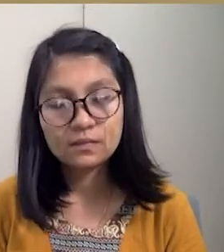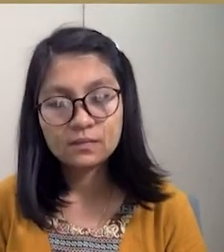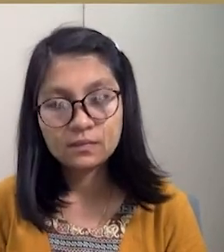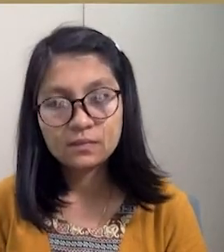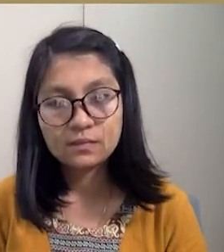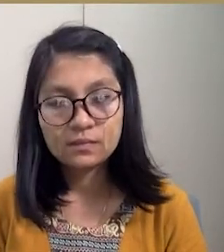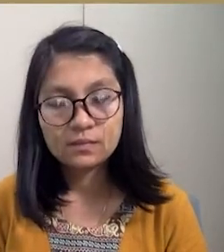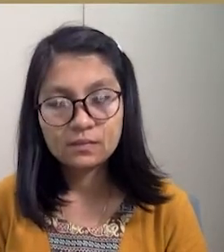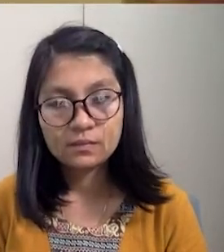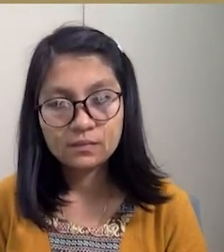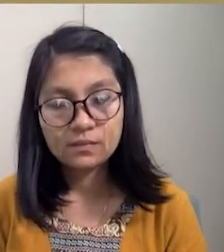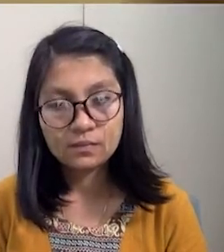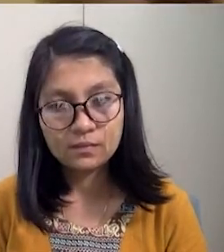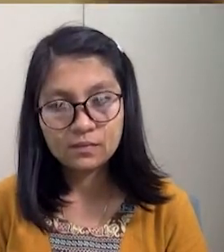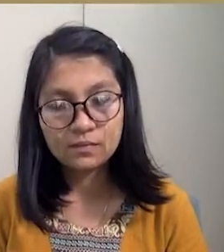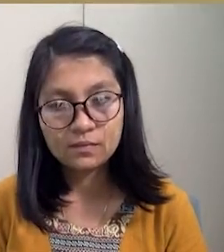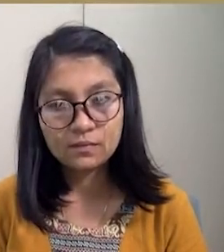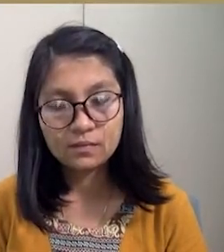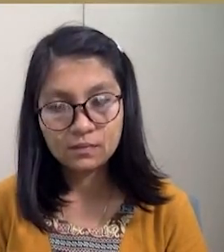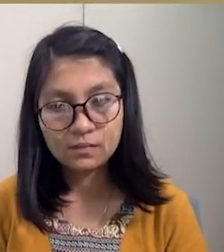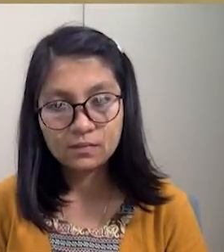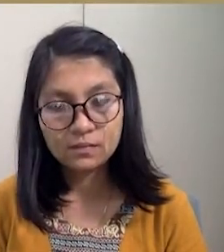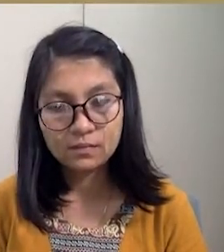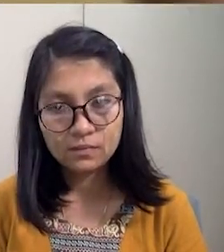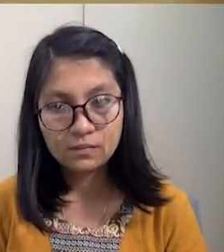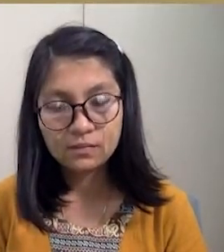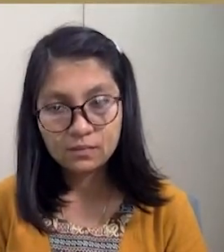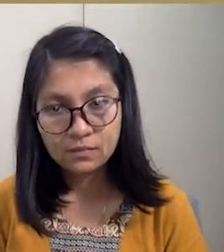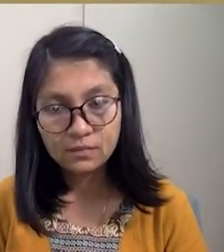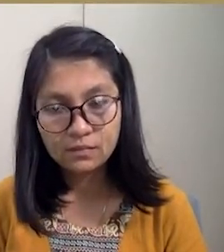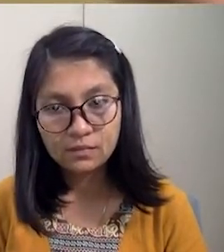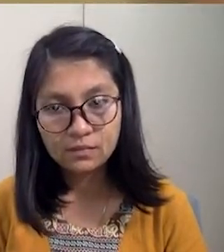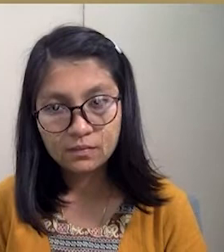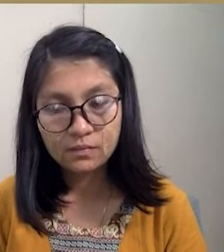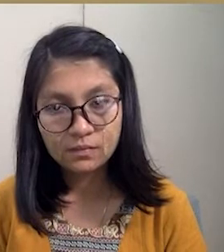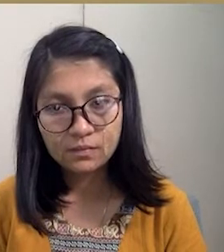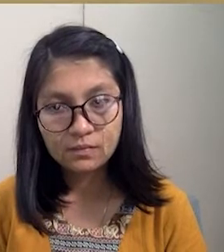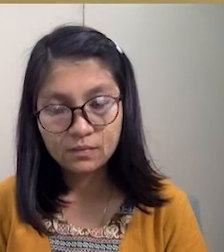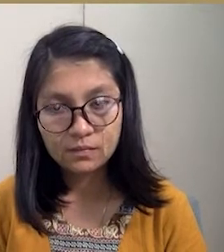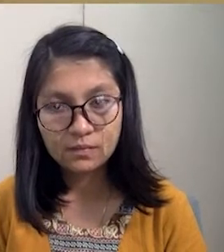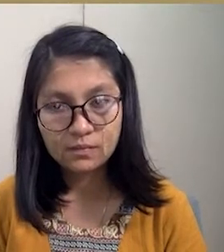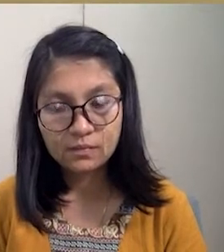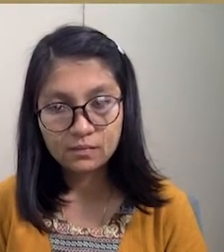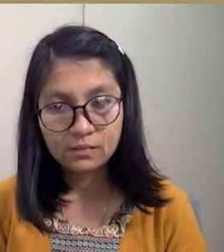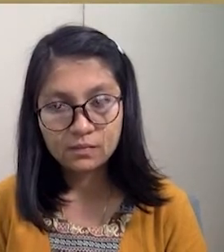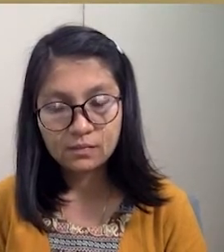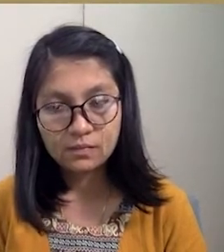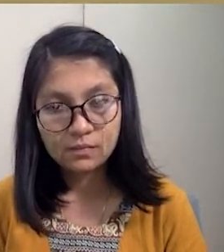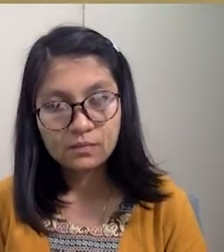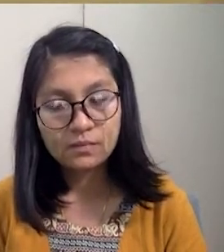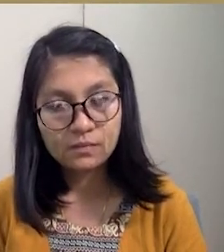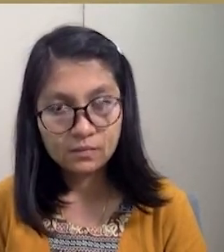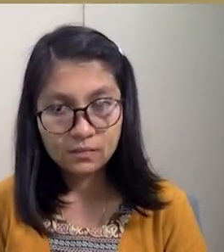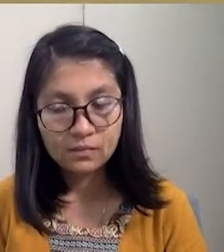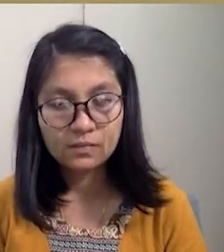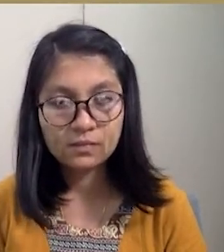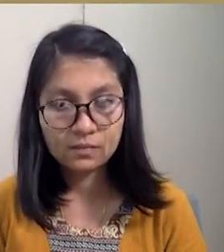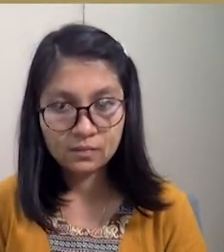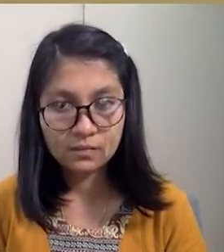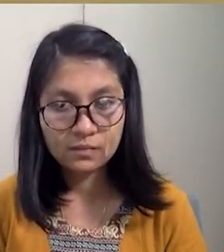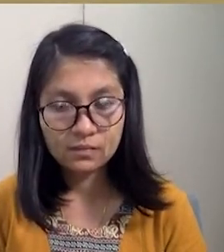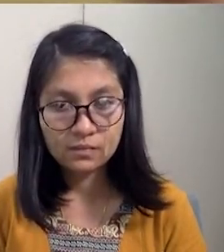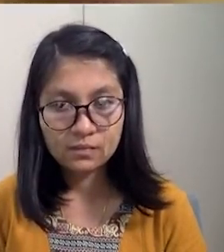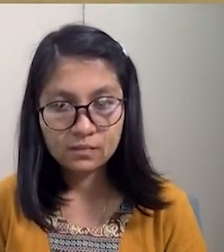န်ရှိတယ်အဲ့ဒီဟာကိုဘုဘကရောက်လာကြောင်းလက်ခံပေးရမယ်စေယုံဆိုစေယုံအာနာပဲဆိုအာနာပဲလက်မှတ်ထိုးပြီးတော့မှကျွန်တော်တို့ကပြန်လာမ